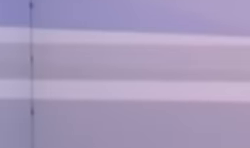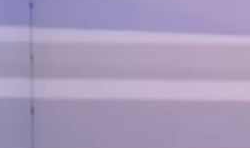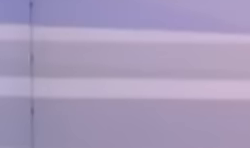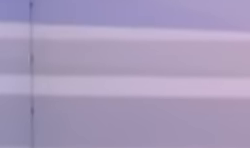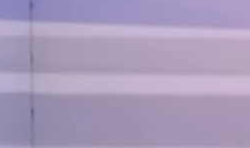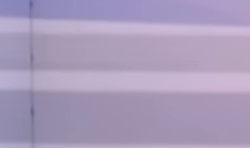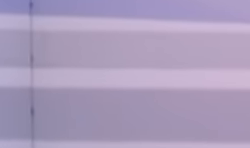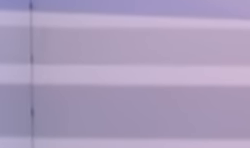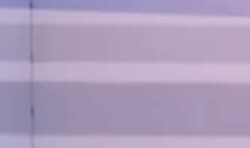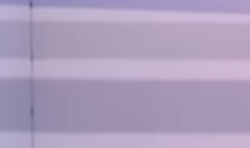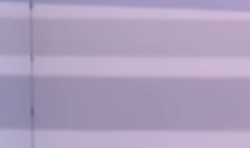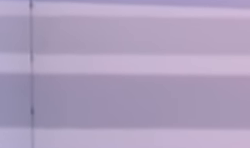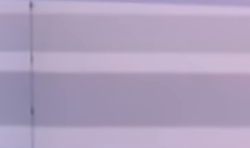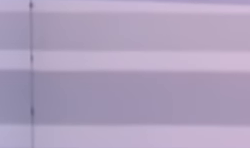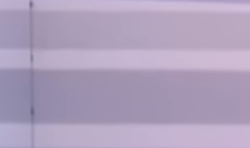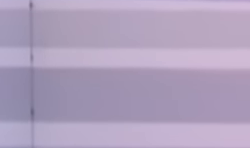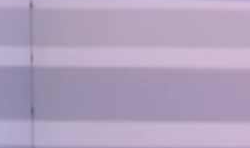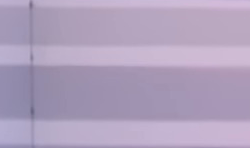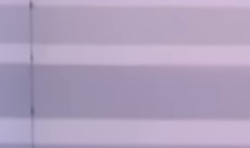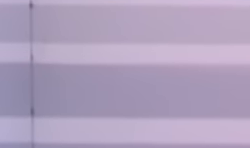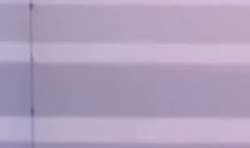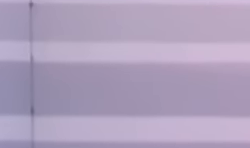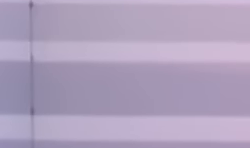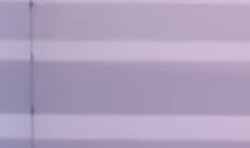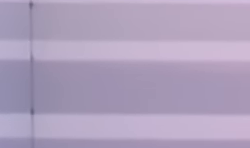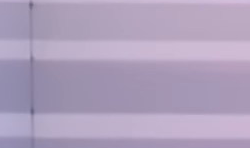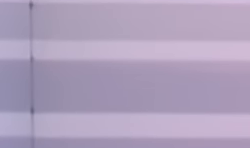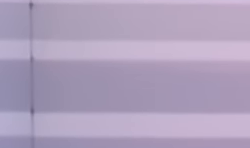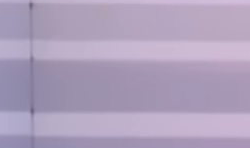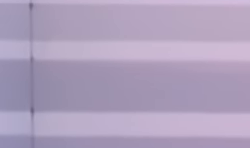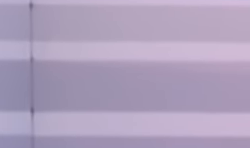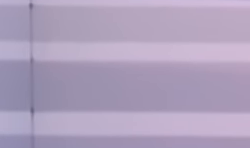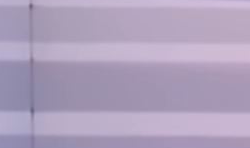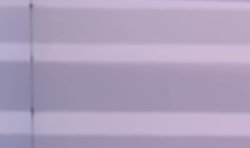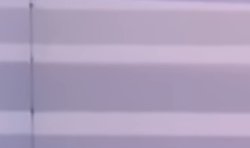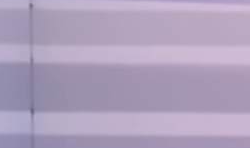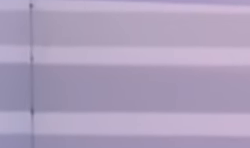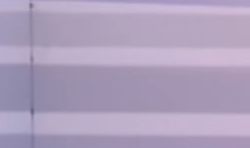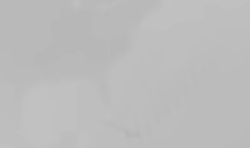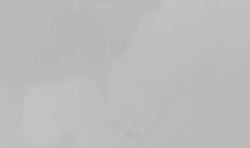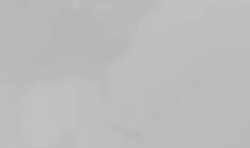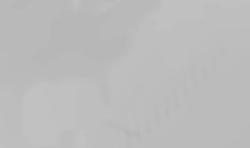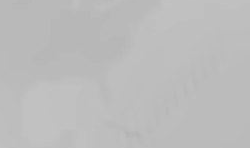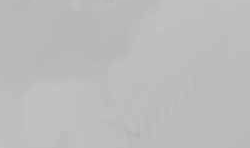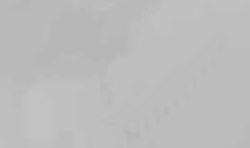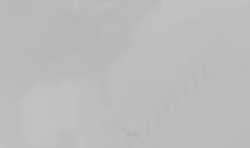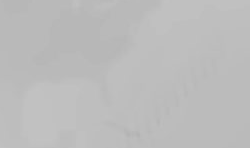abroad, samahan nyo kami sa GMA Pinoy TV at www.gmanews.tv.